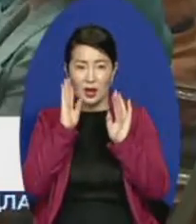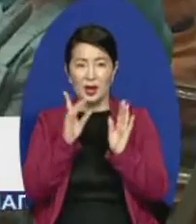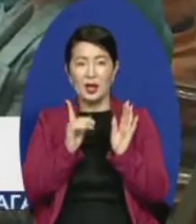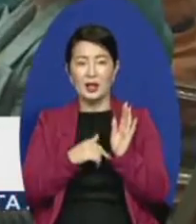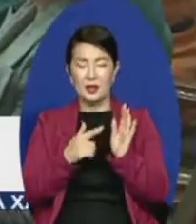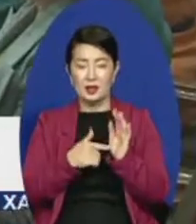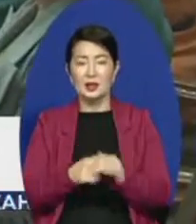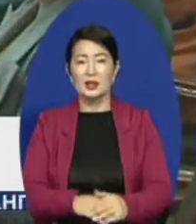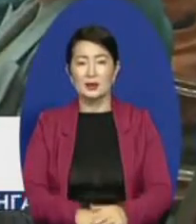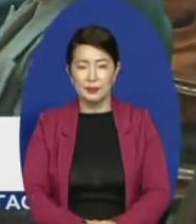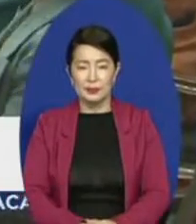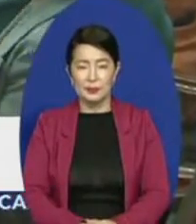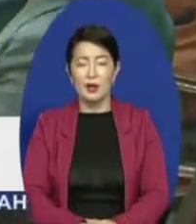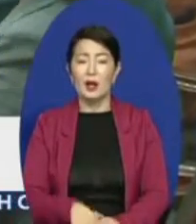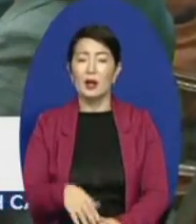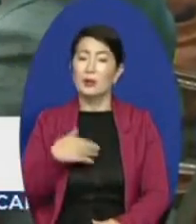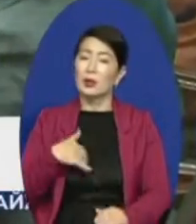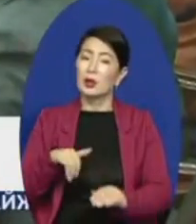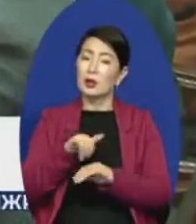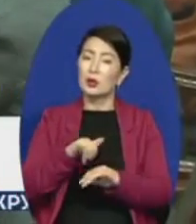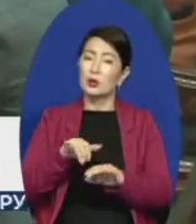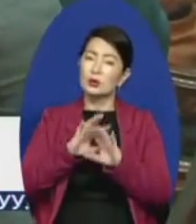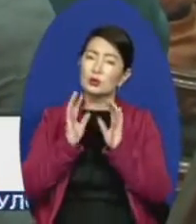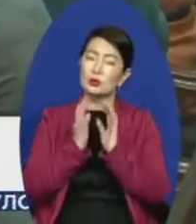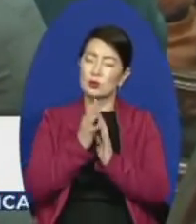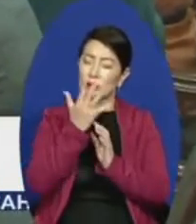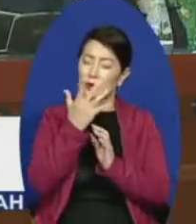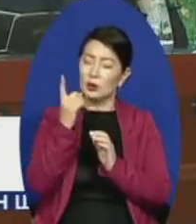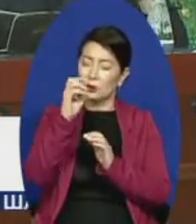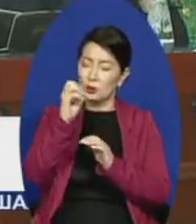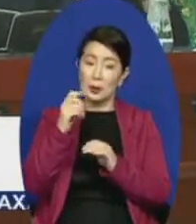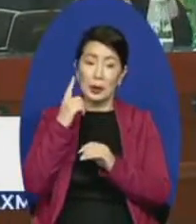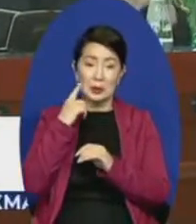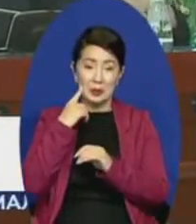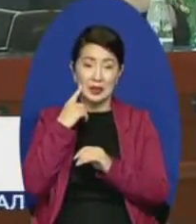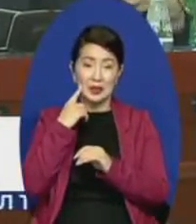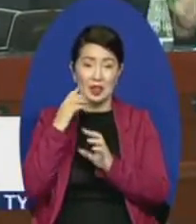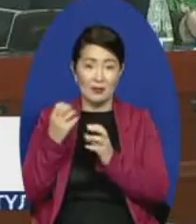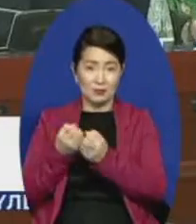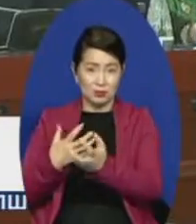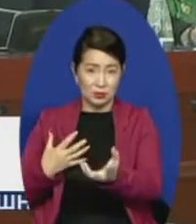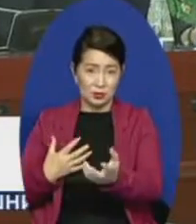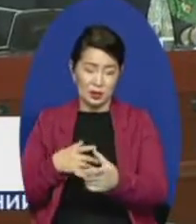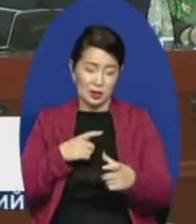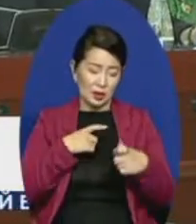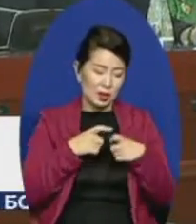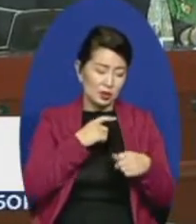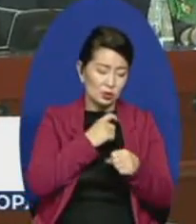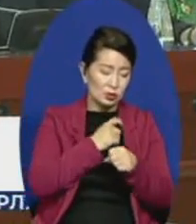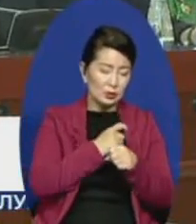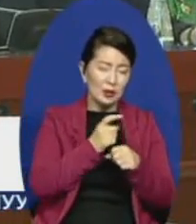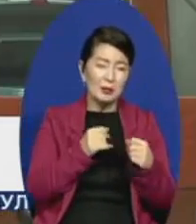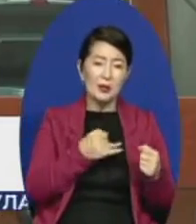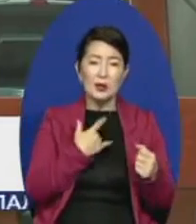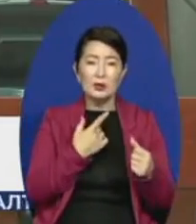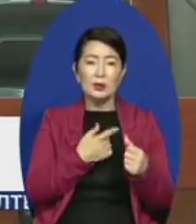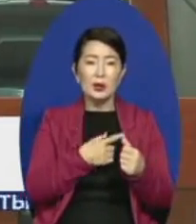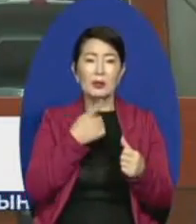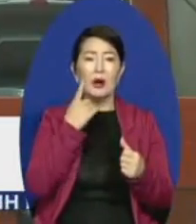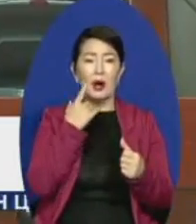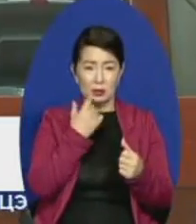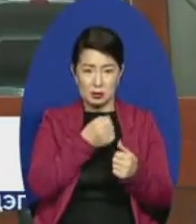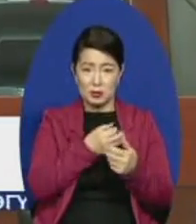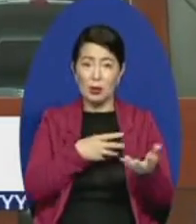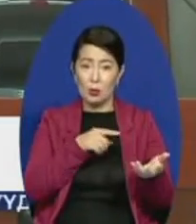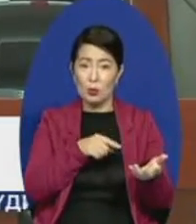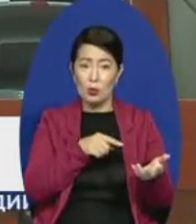анхаарах шаардлагатай. Манай улсын нийт хүн амын 51% эмэгтэйчүүд эзэлдэг. Эдийн засаг хөдөлмөрийн хамгийн ихтэй хэсэгт эмэгтэйчүүд